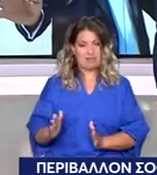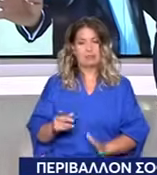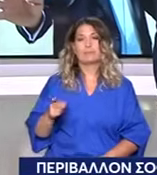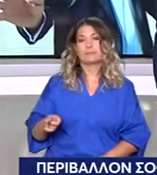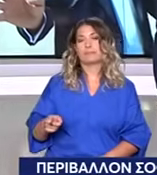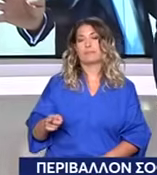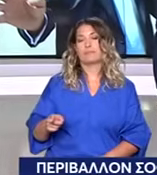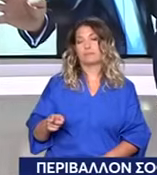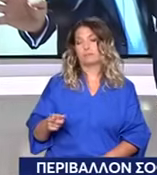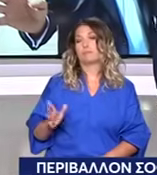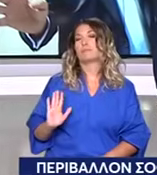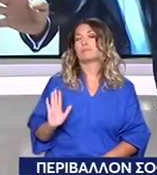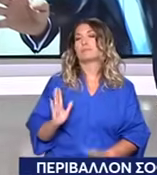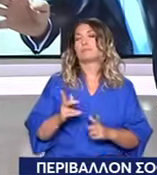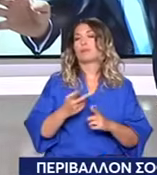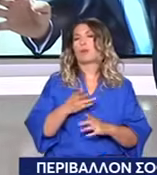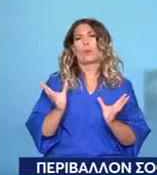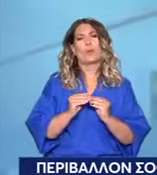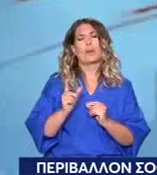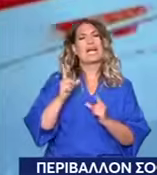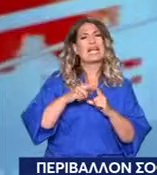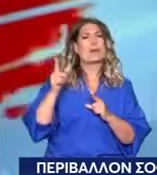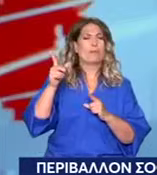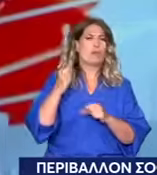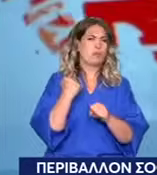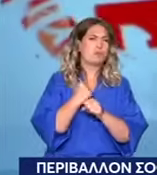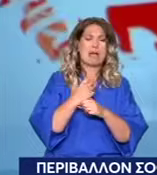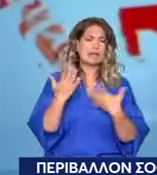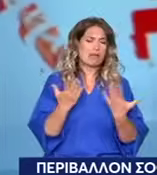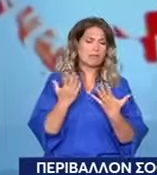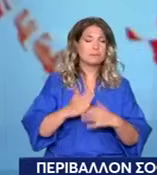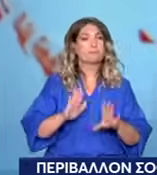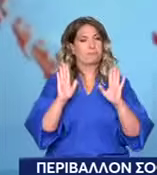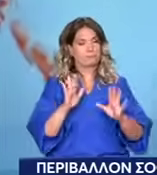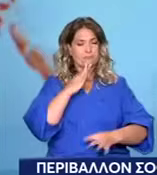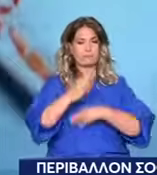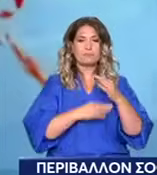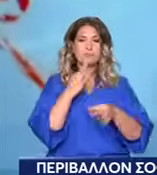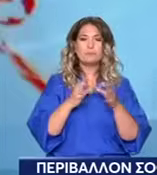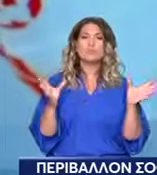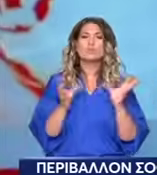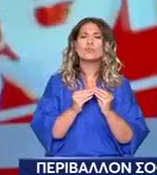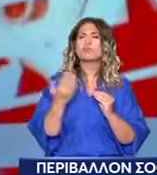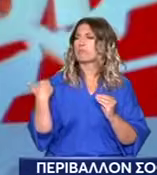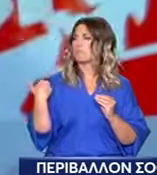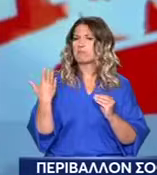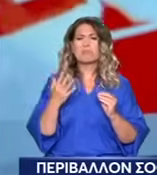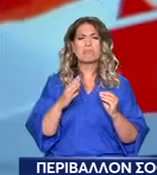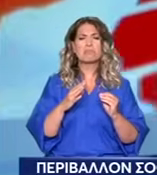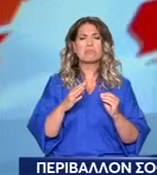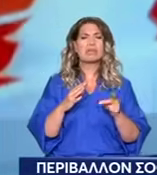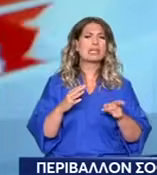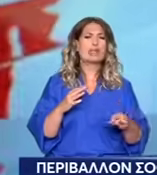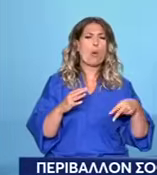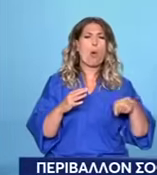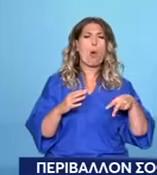δεύτερη κόρη του κυρίου Λίτρα. Αυτό λοιπόν είναι ένα σημαντικό κομμάτι, γιατί υπόθηκε ότι, και αυτό υπόθηκε από την πλευρά Λίτρα,